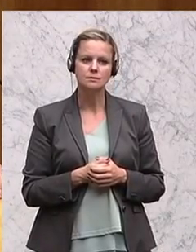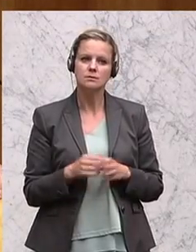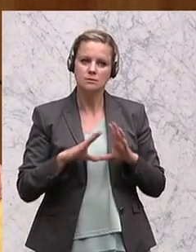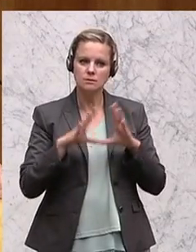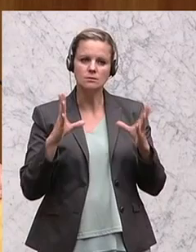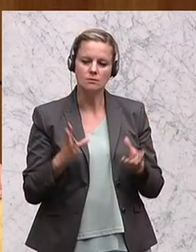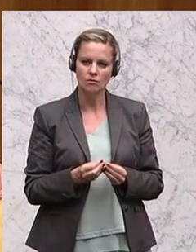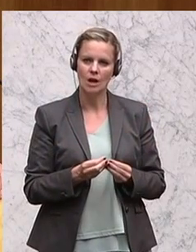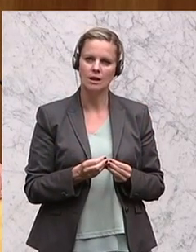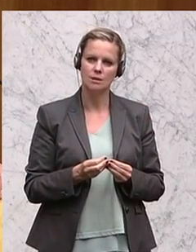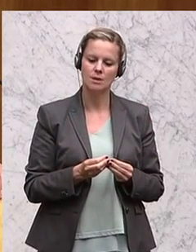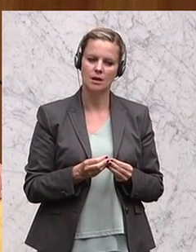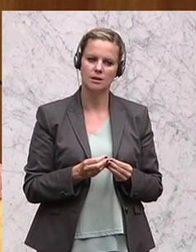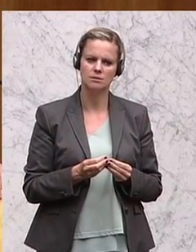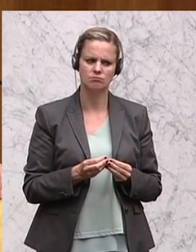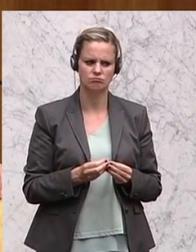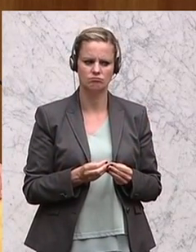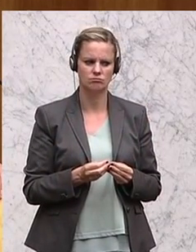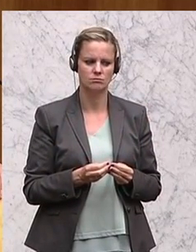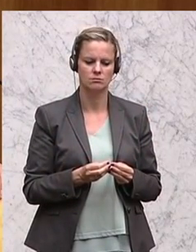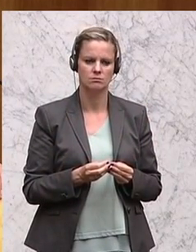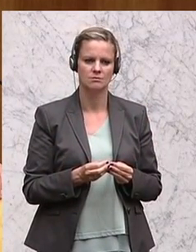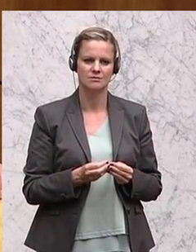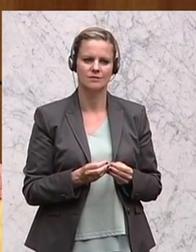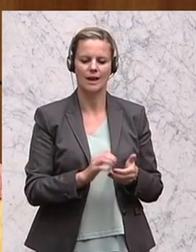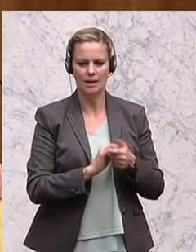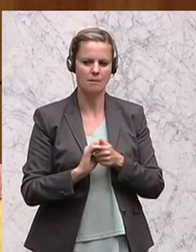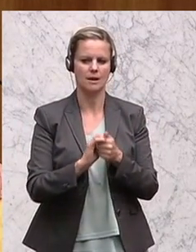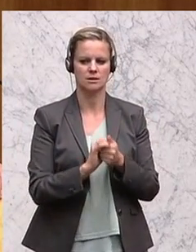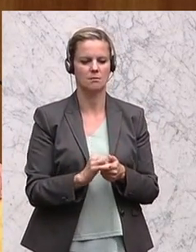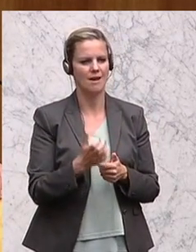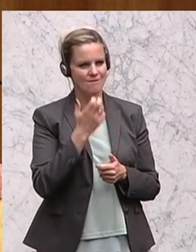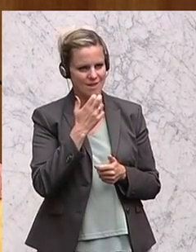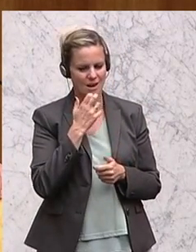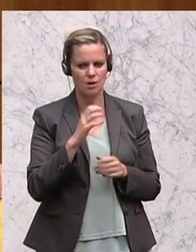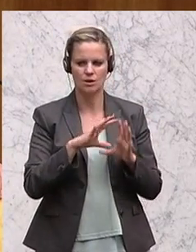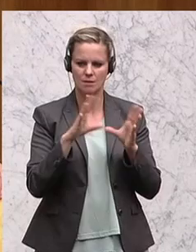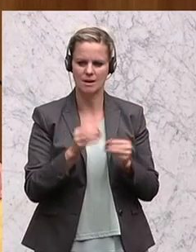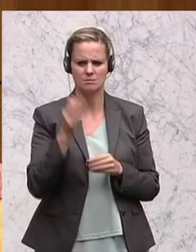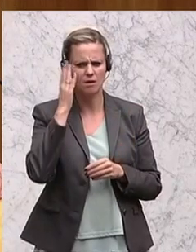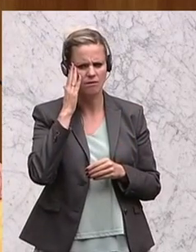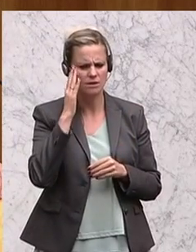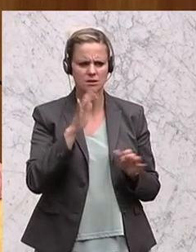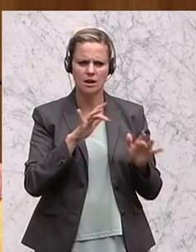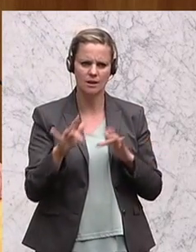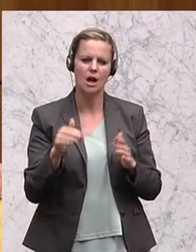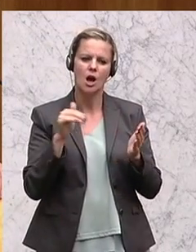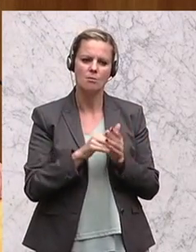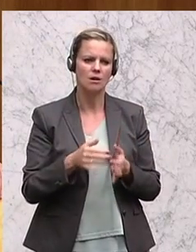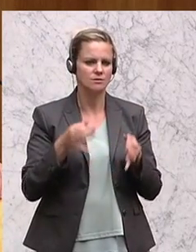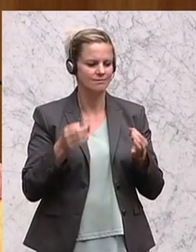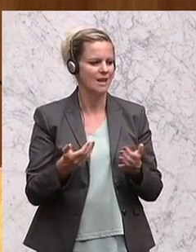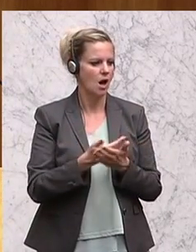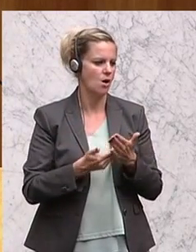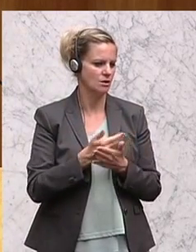Generell ist, glaube ich, der gemeinsame Wille und das gemeinsame Wissen darüber da, dass man natürlich fundierte Ausbildung